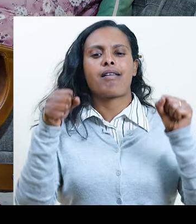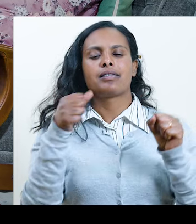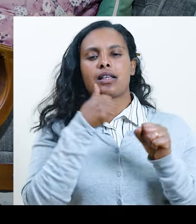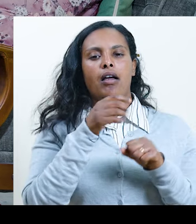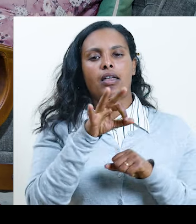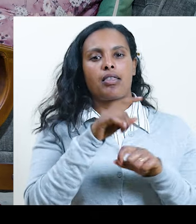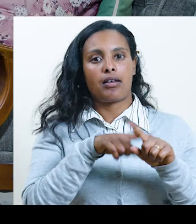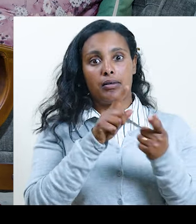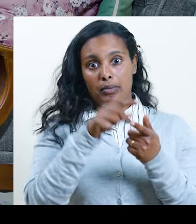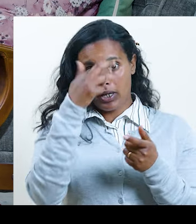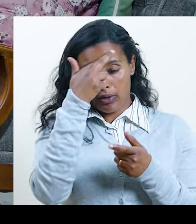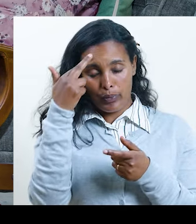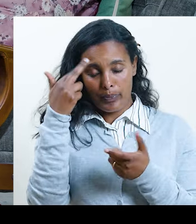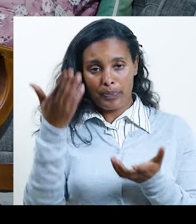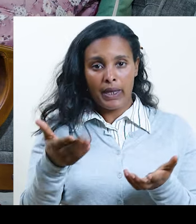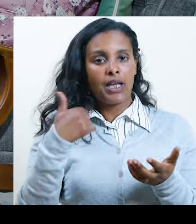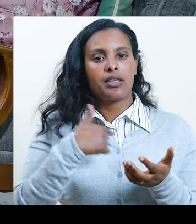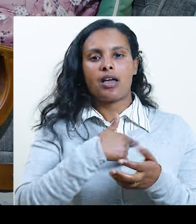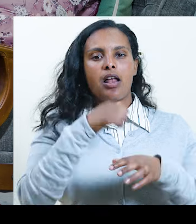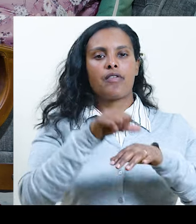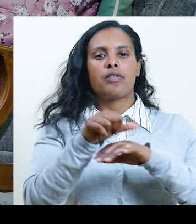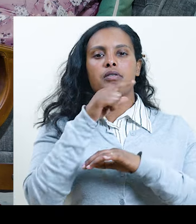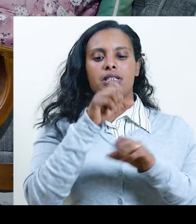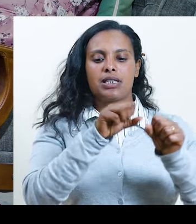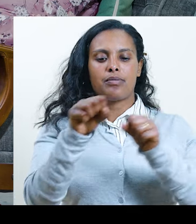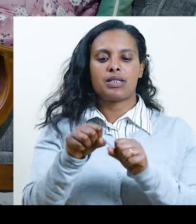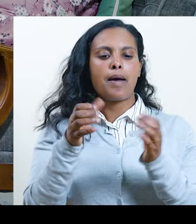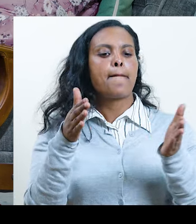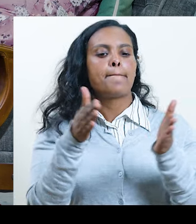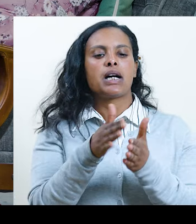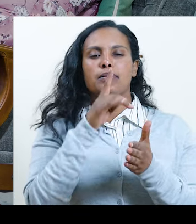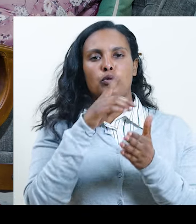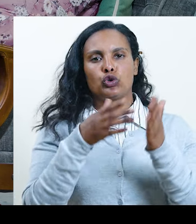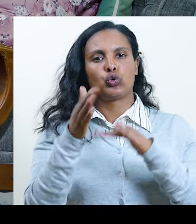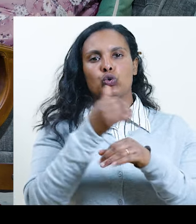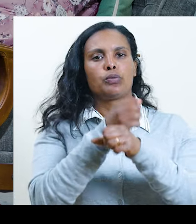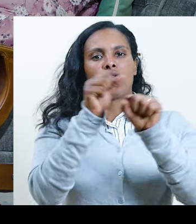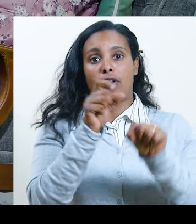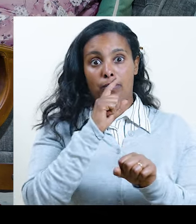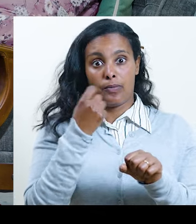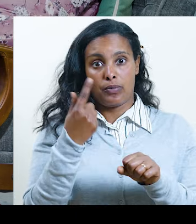ሴት አግኝተናል። ምክንያቱም እኛ ያለፍንበትን ሲስተም ማጥበብ ነው የምንፈልገው።